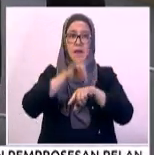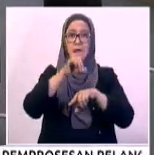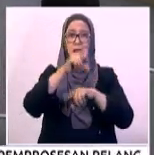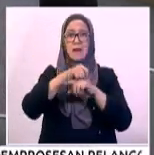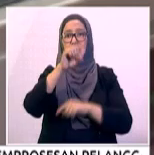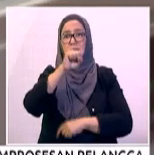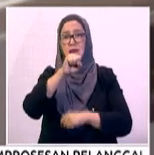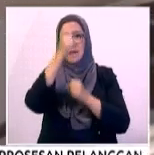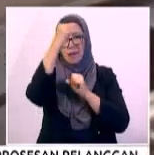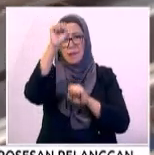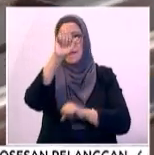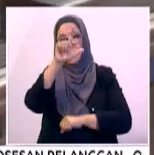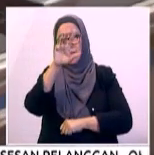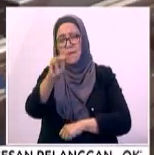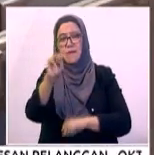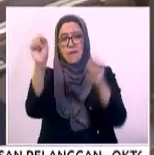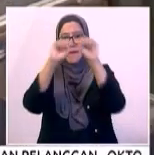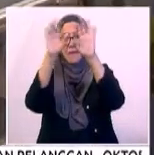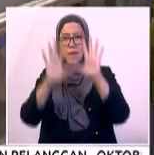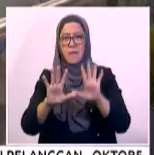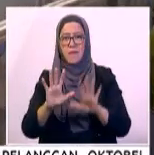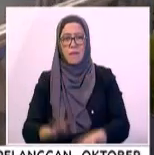Alam.